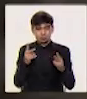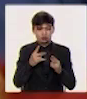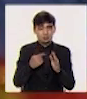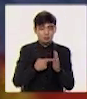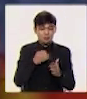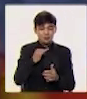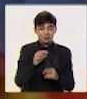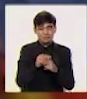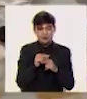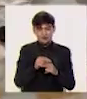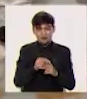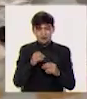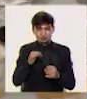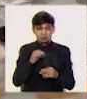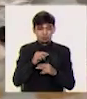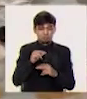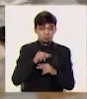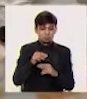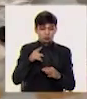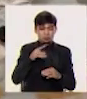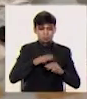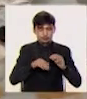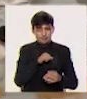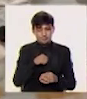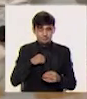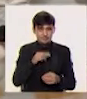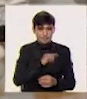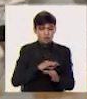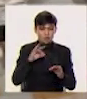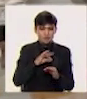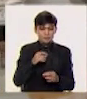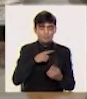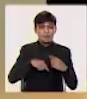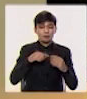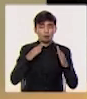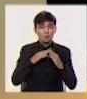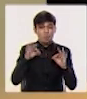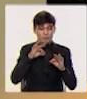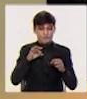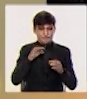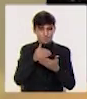екен. Жөндеудің заманауи тетіктерін қолдан отырып, жөндеу жұмыстарын жасаған «Біз үйдеміз»